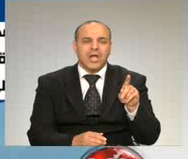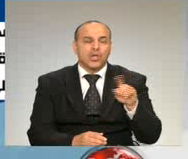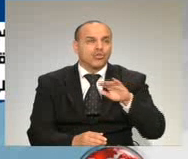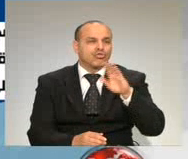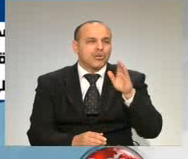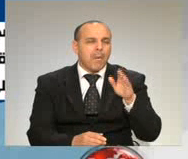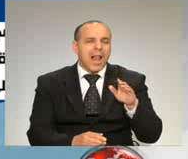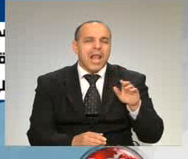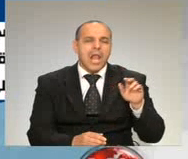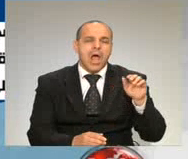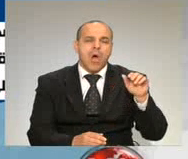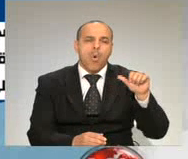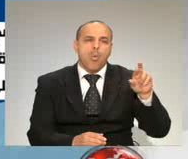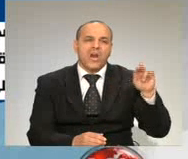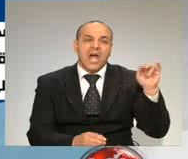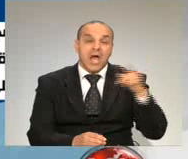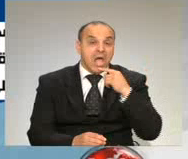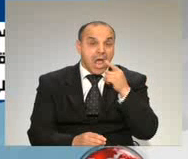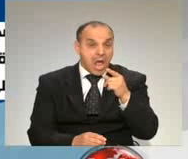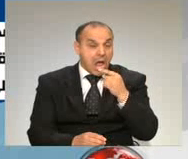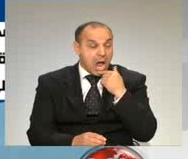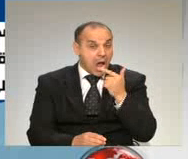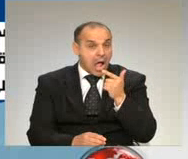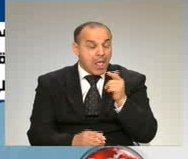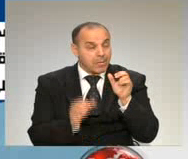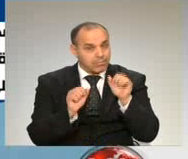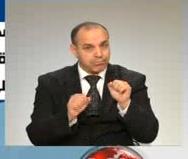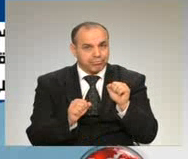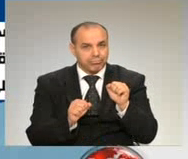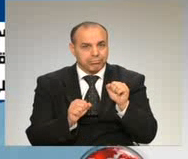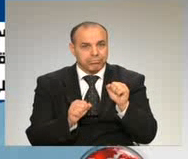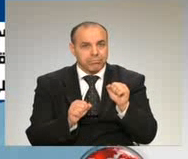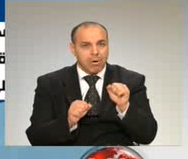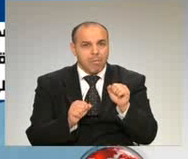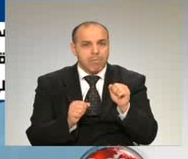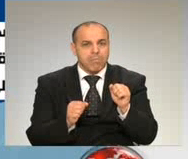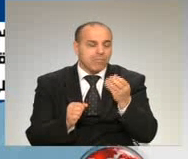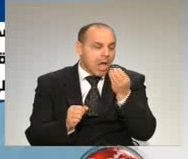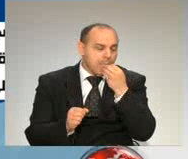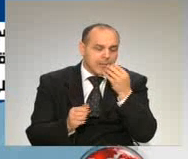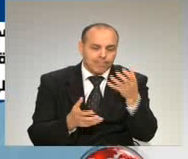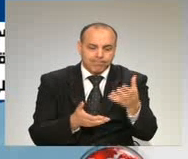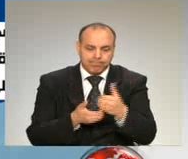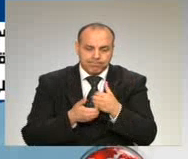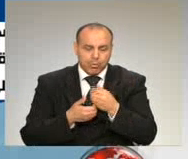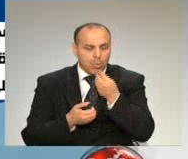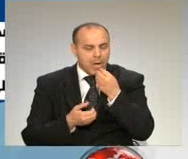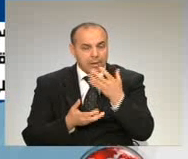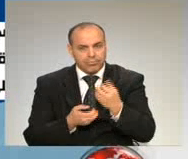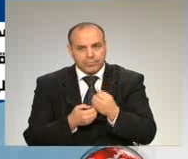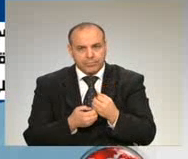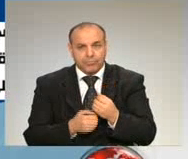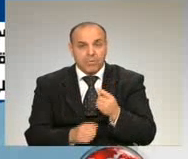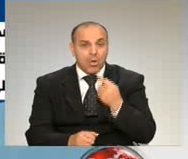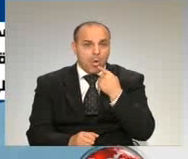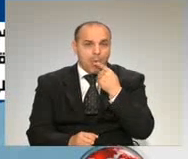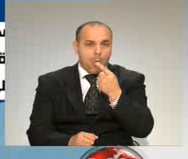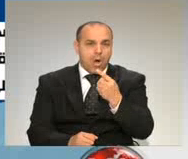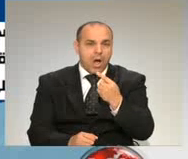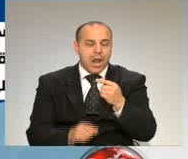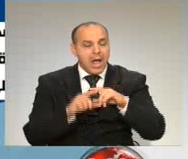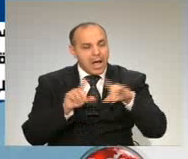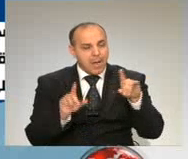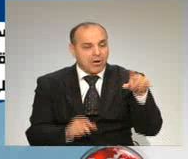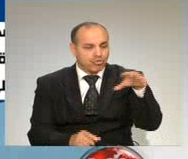لجبال ورغة، وأجبرت صاحبه على تمكينها من كمية من المواد الغذائية والأطعمة. وذكر مراسل